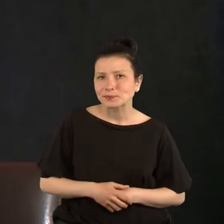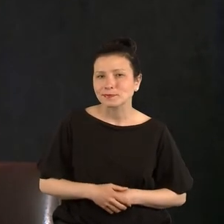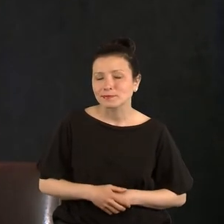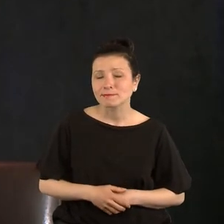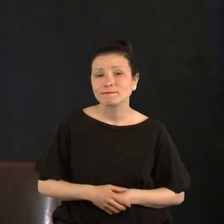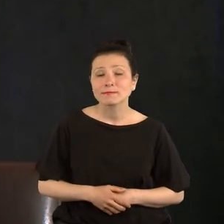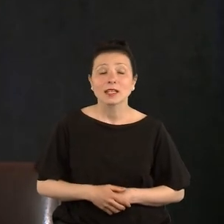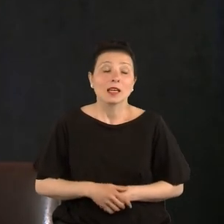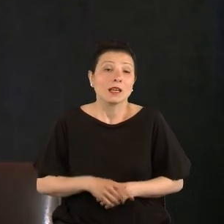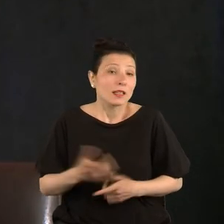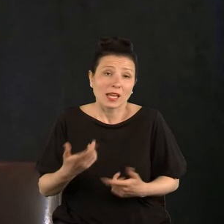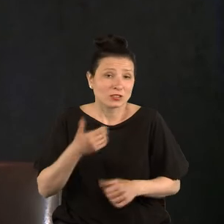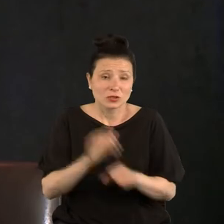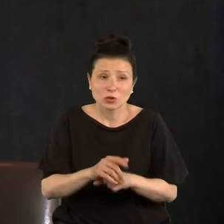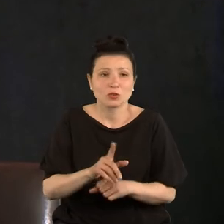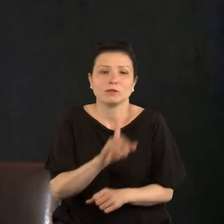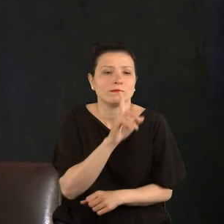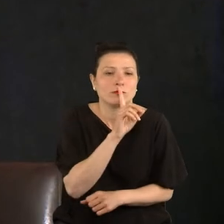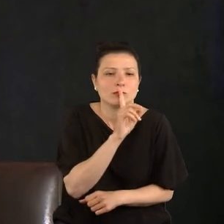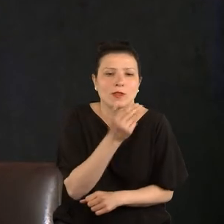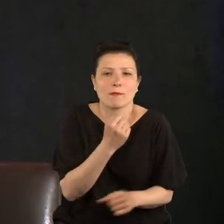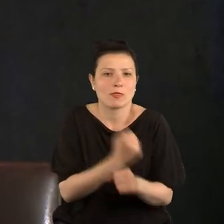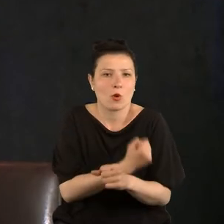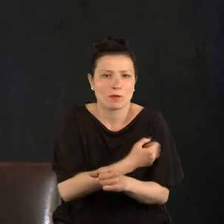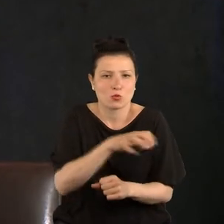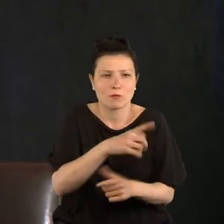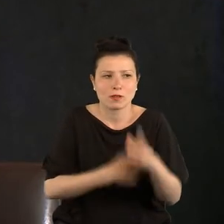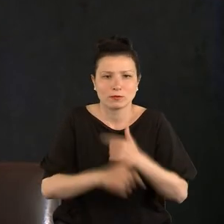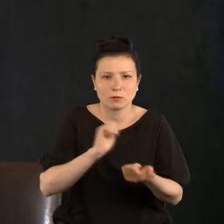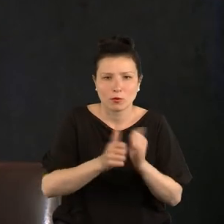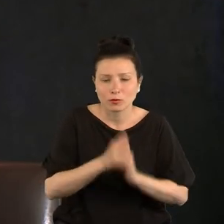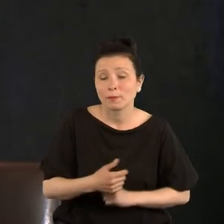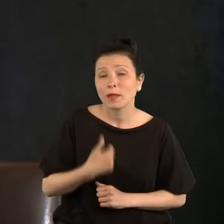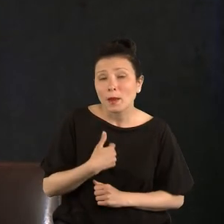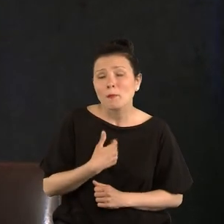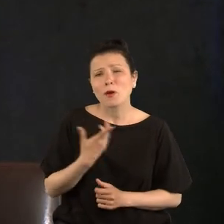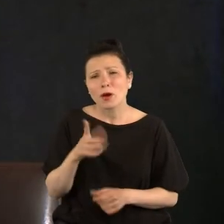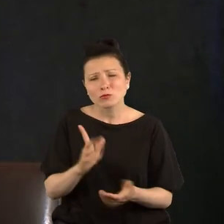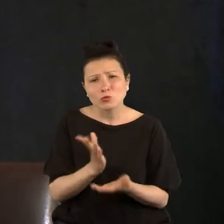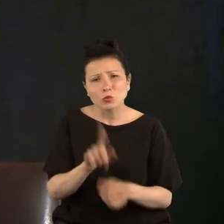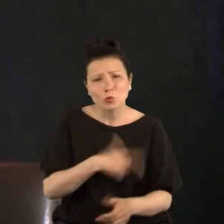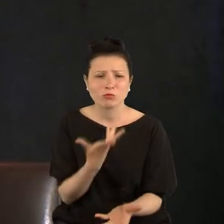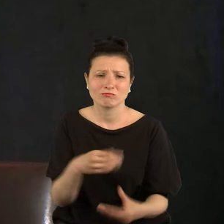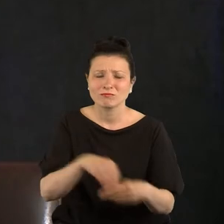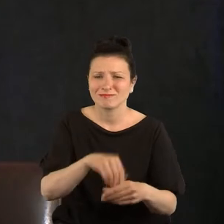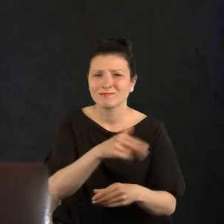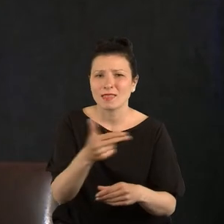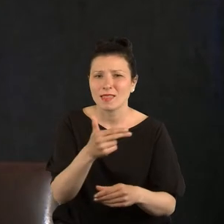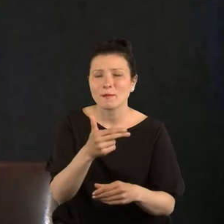tego, co na tyle, na ile ja siedzę, a rzeczywiście dosyć długo siedzę w